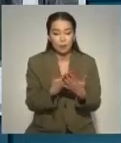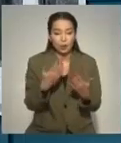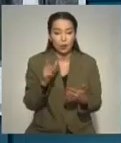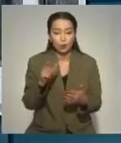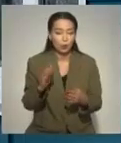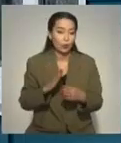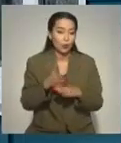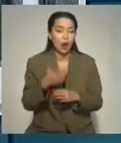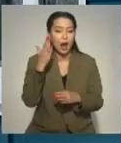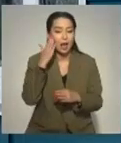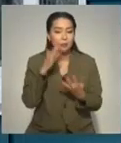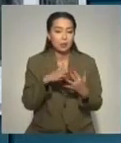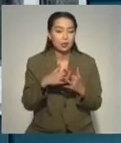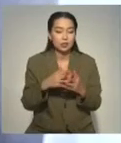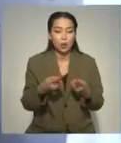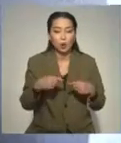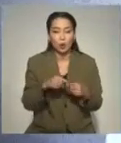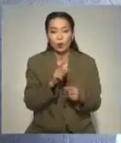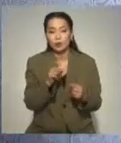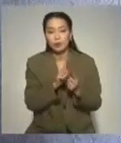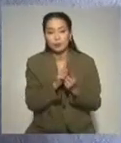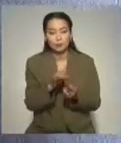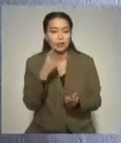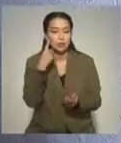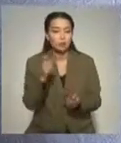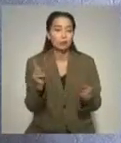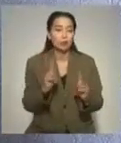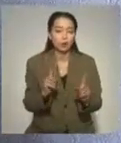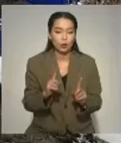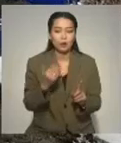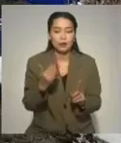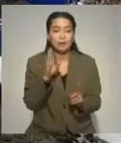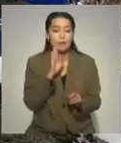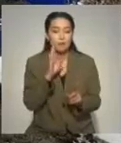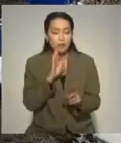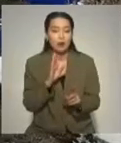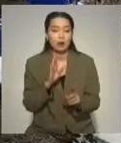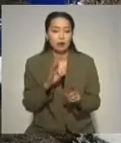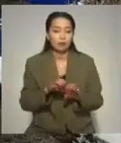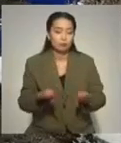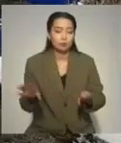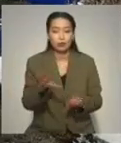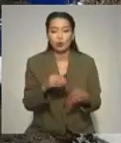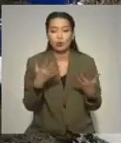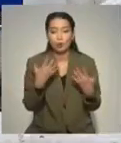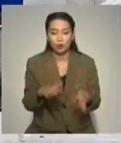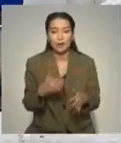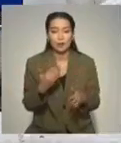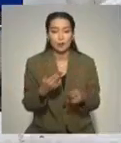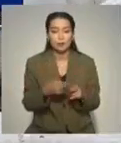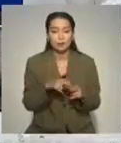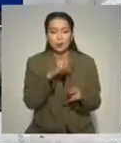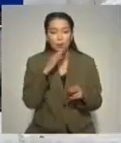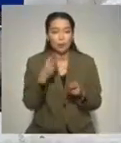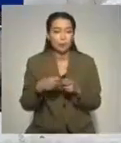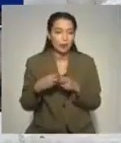аким сельского округа. Он встретился с жителями и заявил, что все испытания водопровод прошел. Пока тестировали, столкнулись с многочисленными